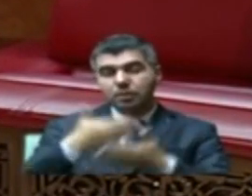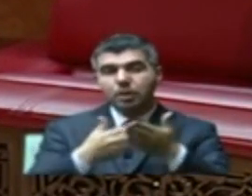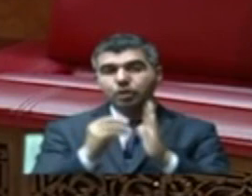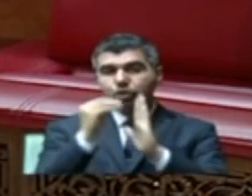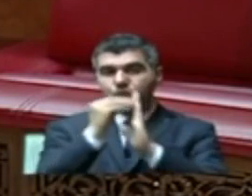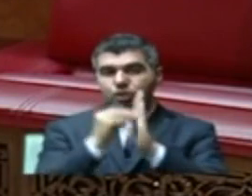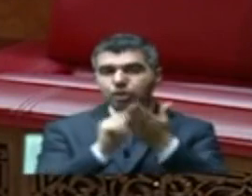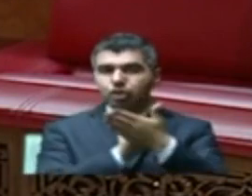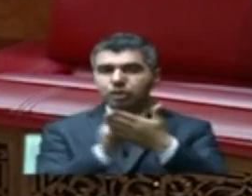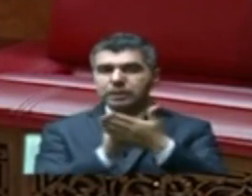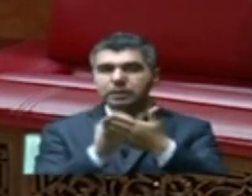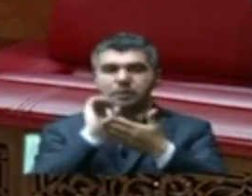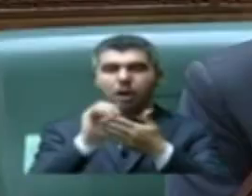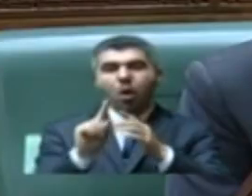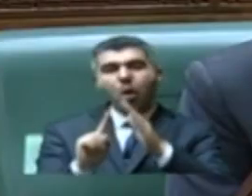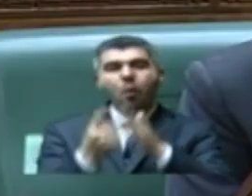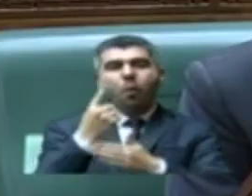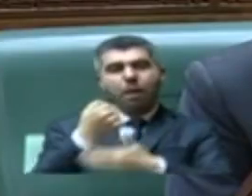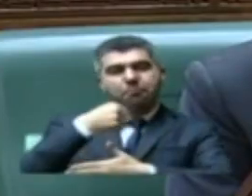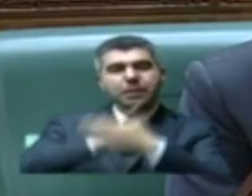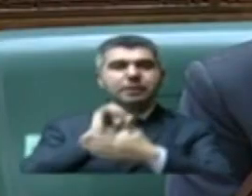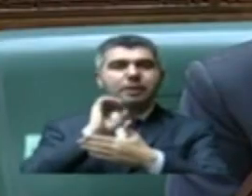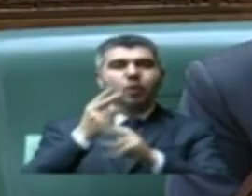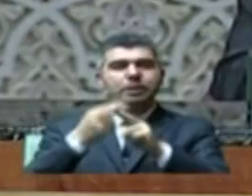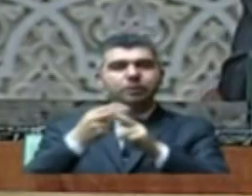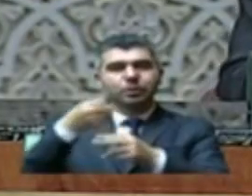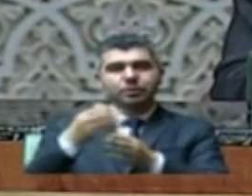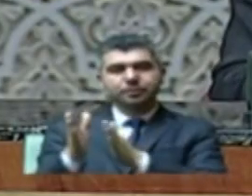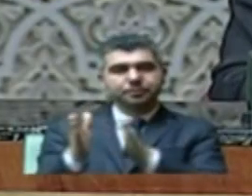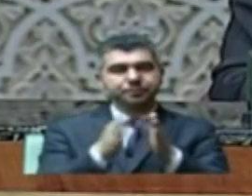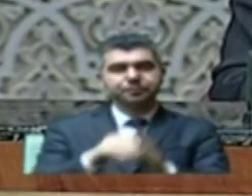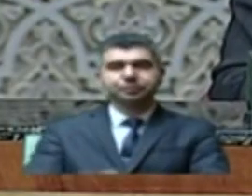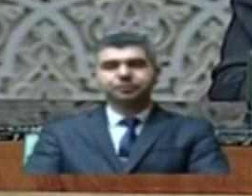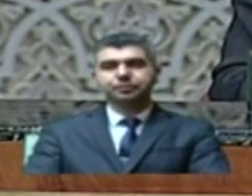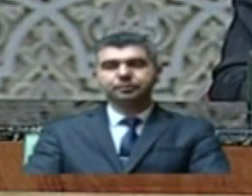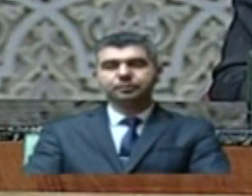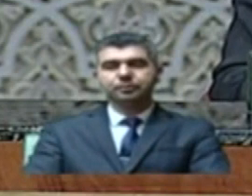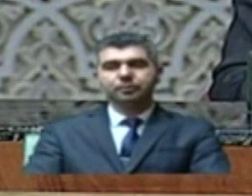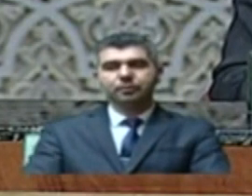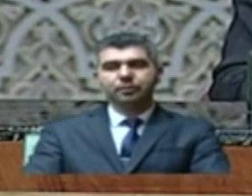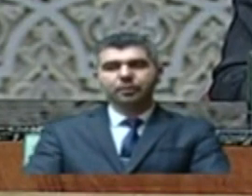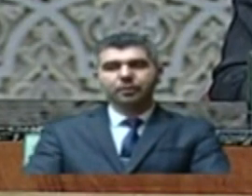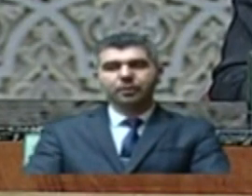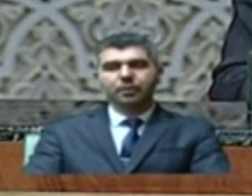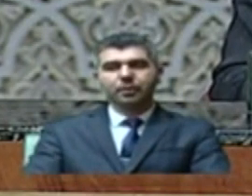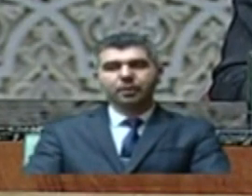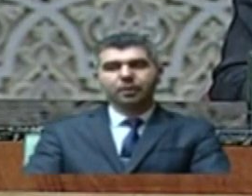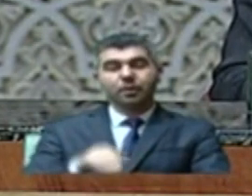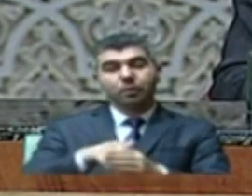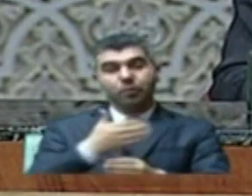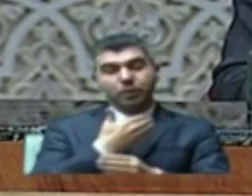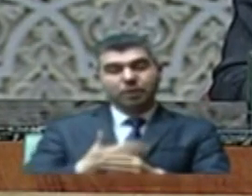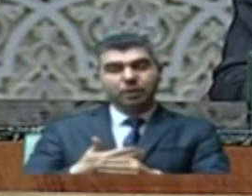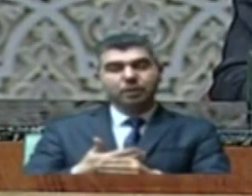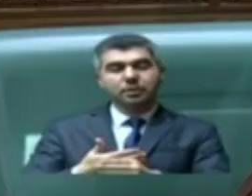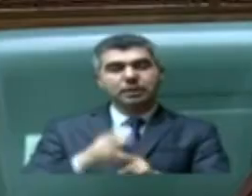اللي هو الوثيقة الأولية لضمان التمدرس. شكرا سيدنا المستشار. شكرا السيد الوزير. لكم الكلمة السيد المستشار